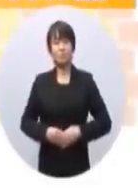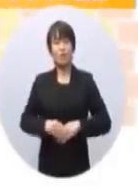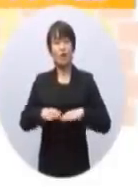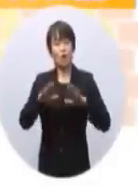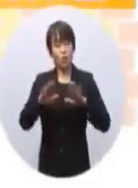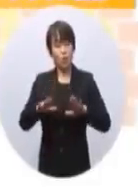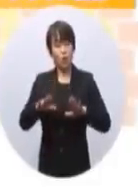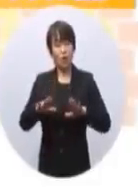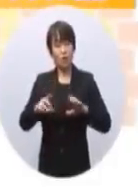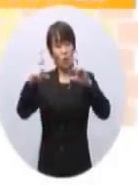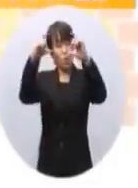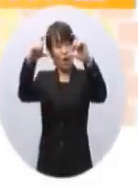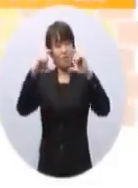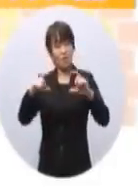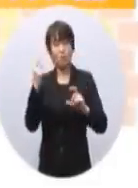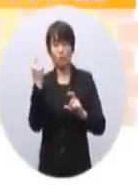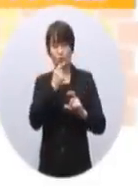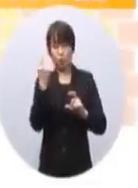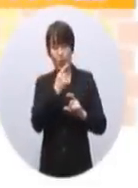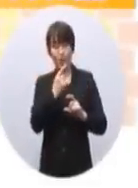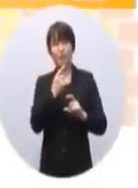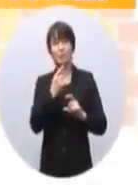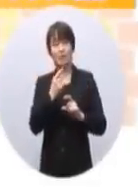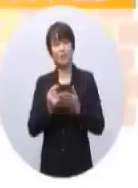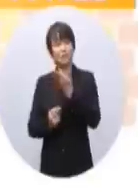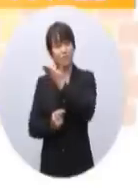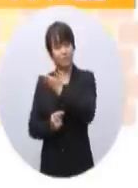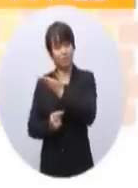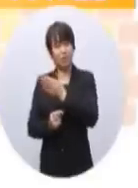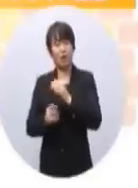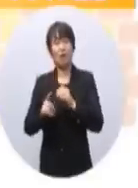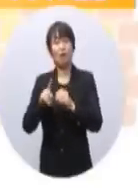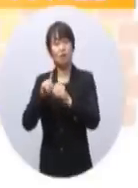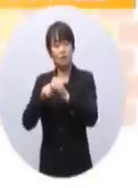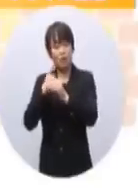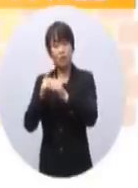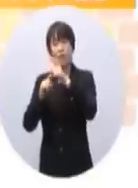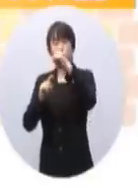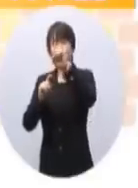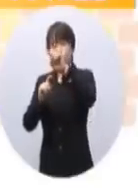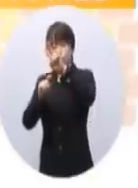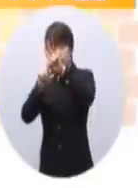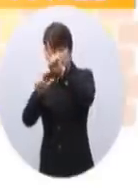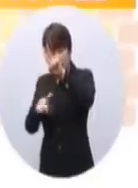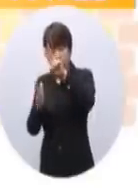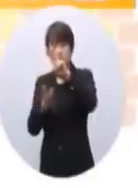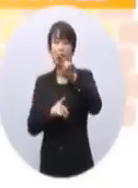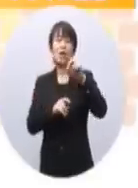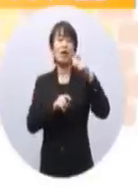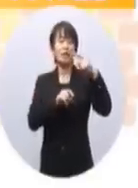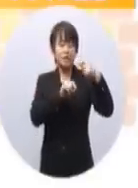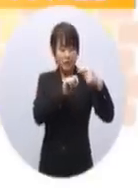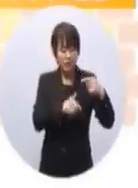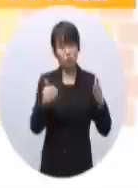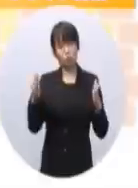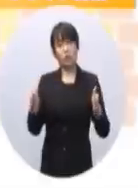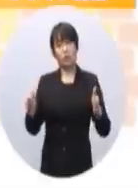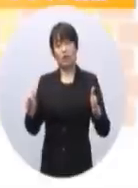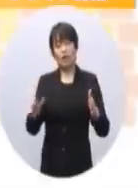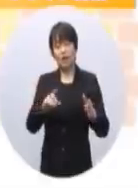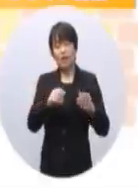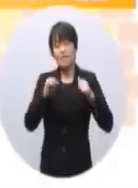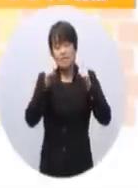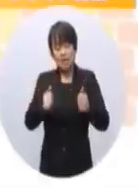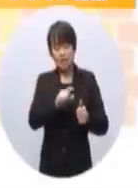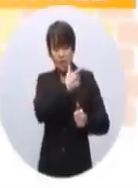回のラインナップをご紹介します。 昨年12月から今年1月にかけて茅ヶ崎で様